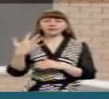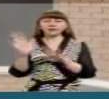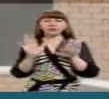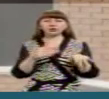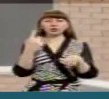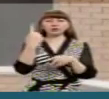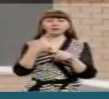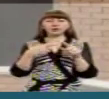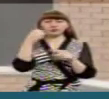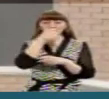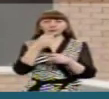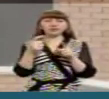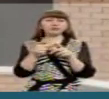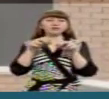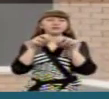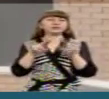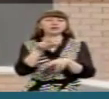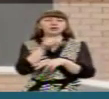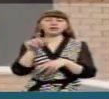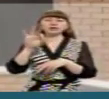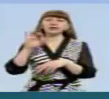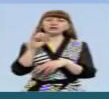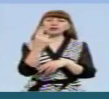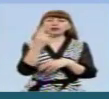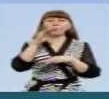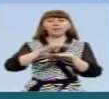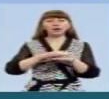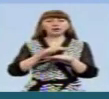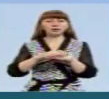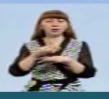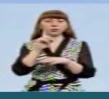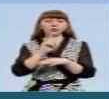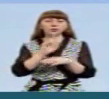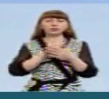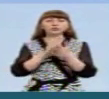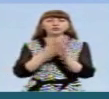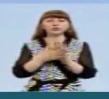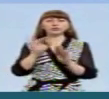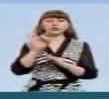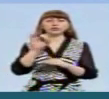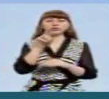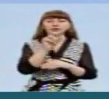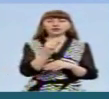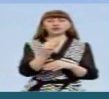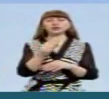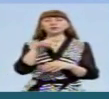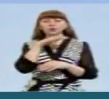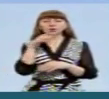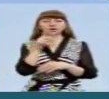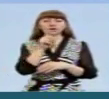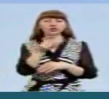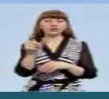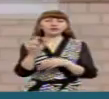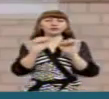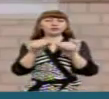көрсетуде. Қаржыгерлердің мәліметінше бүгінде біздің облыста жалпы сомасы 75 миллиард теңгені құрайтын 991 өтінім